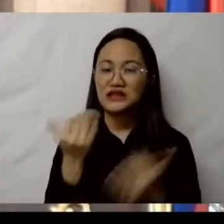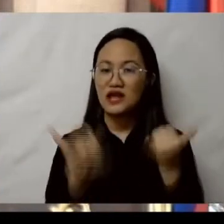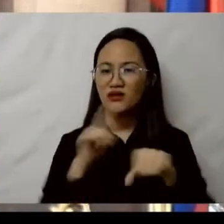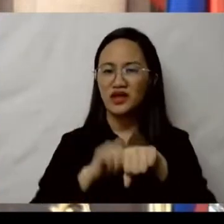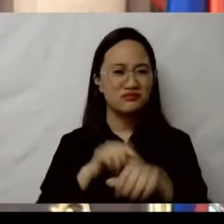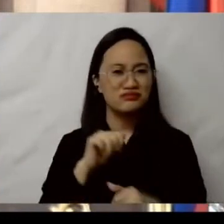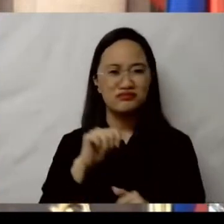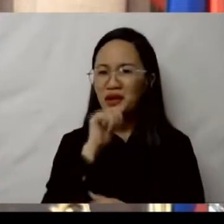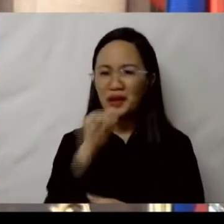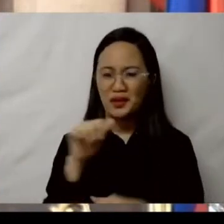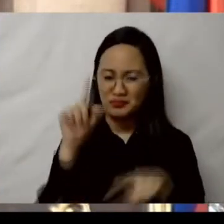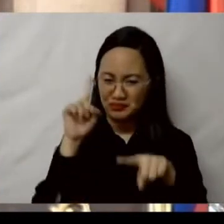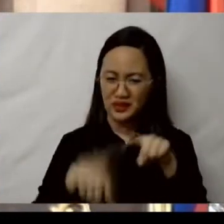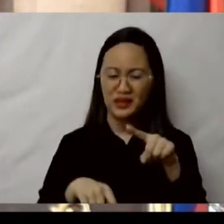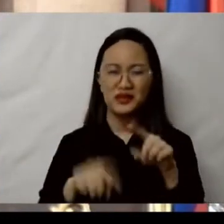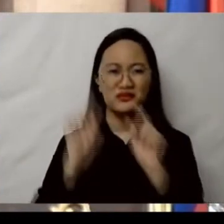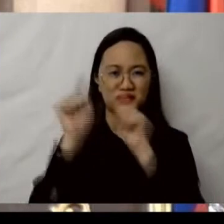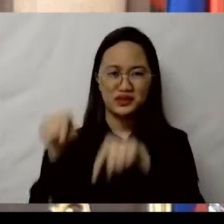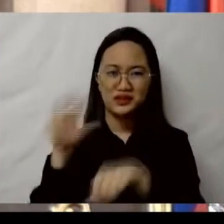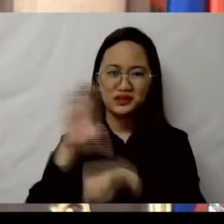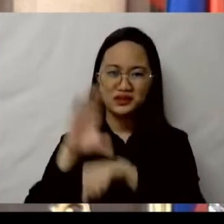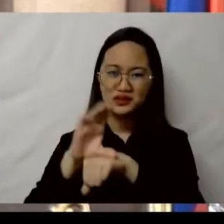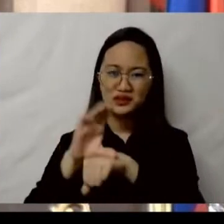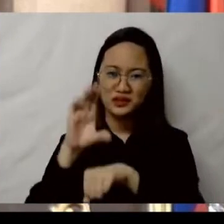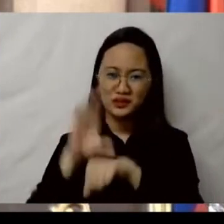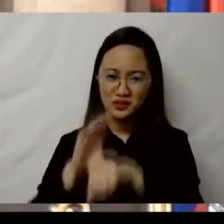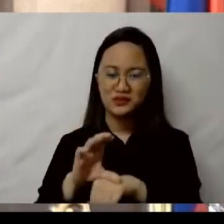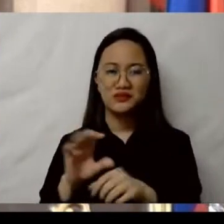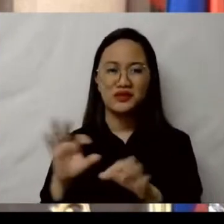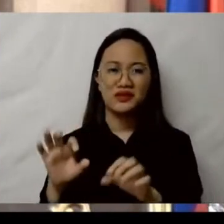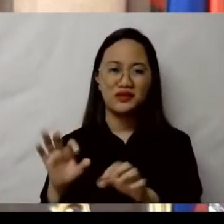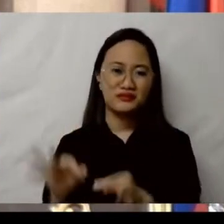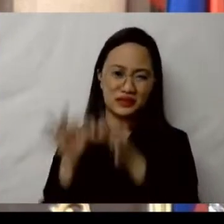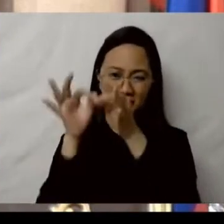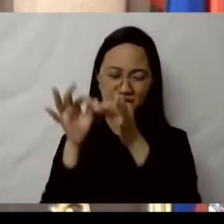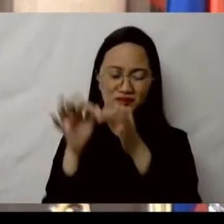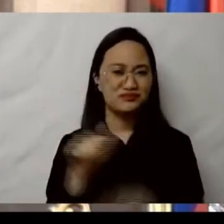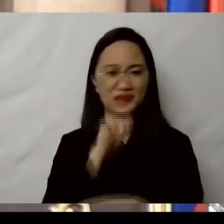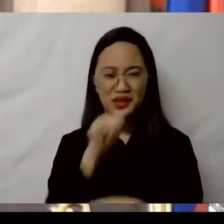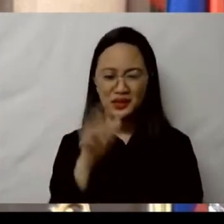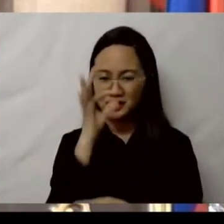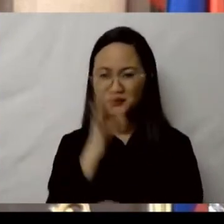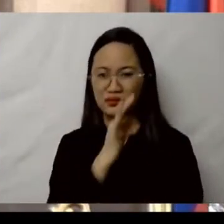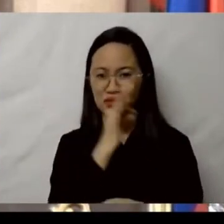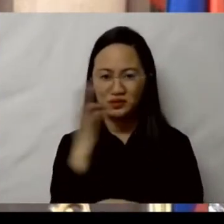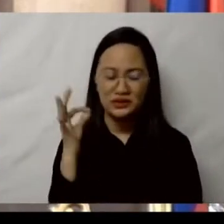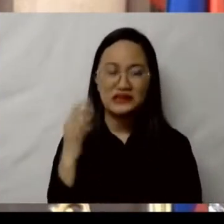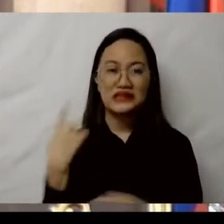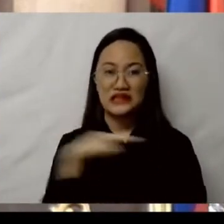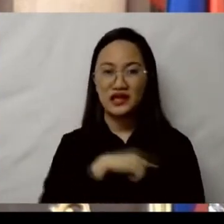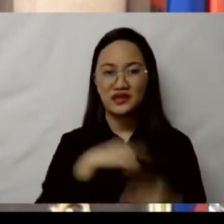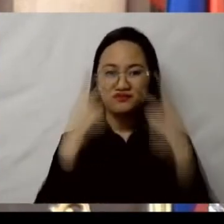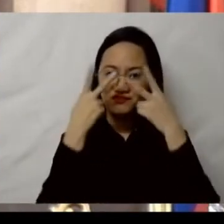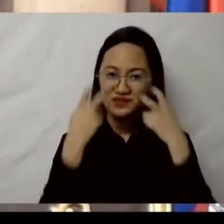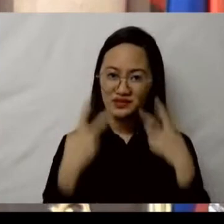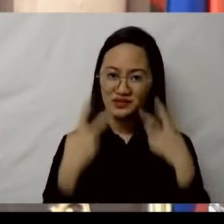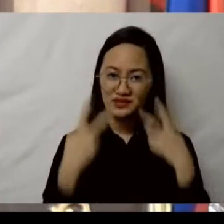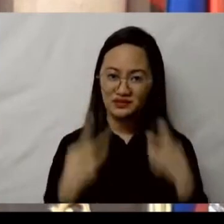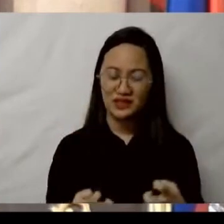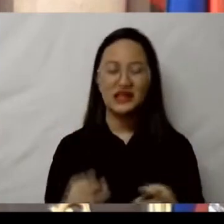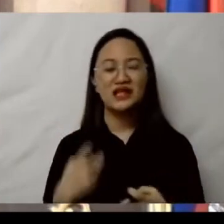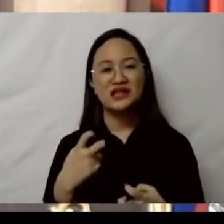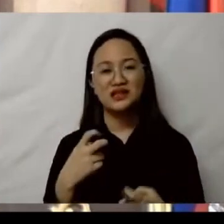magsimba, hindi tayo nakakatanggap ng Panginoon, we should reflect that this is an invitation. No? Huwag tayong magreklamo. Ang gobyerno, lockdown